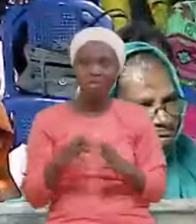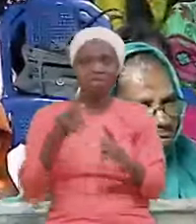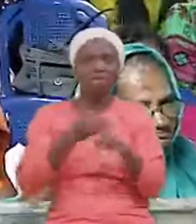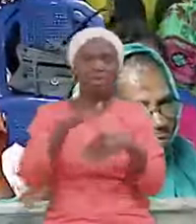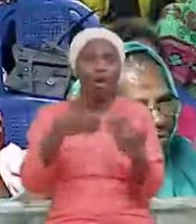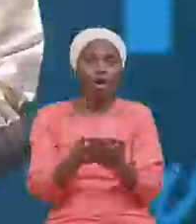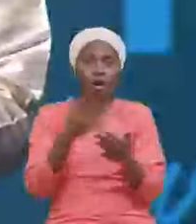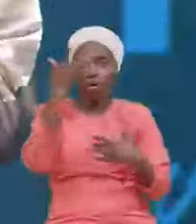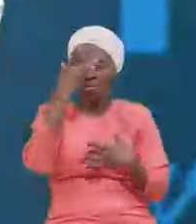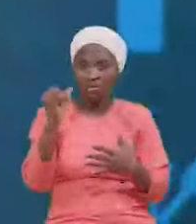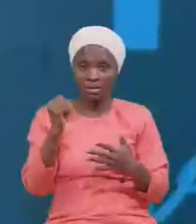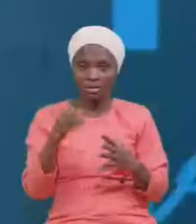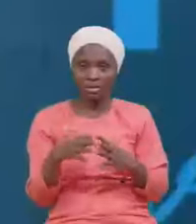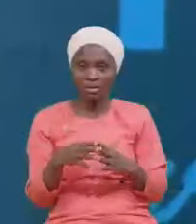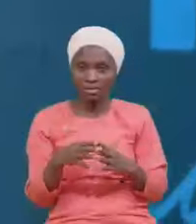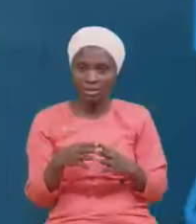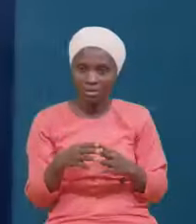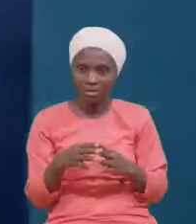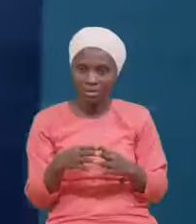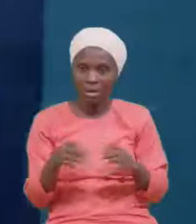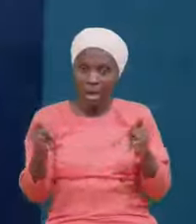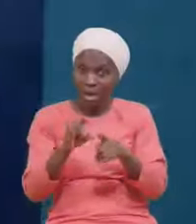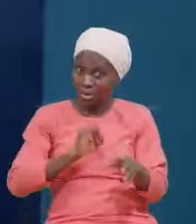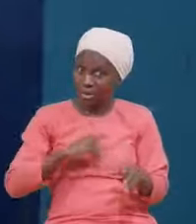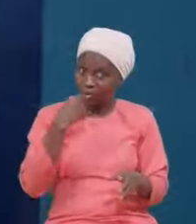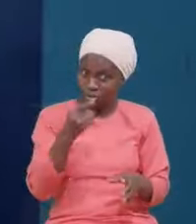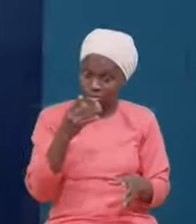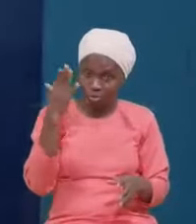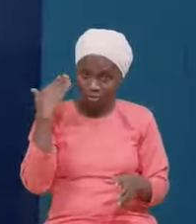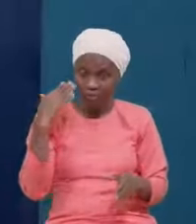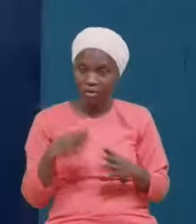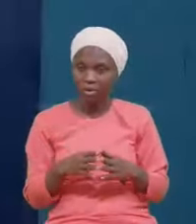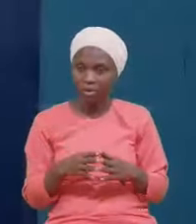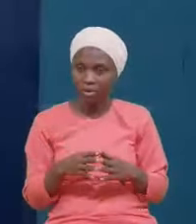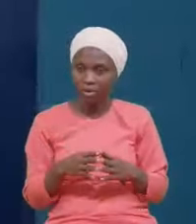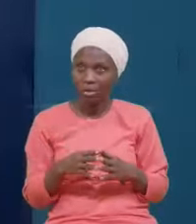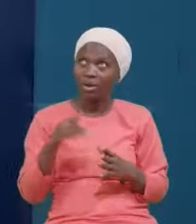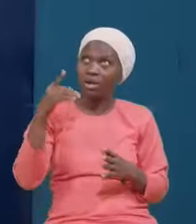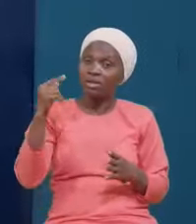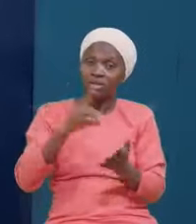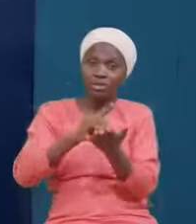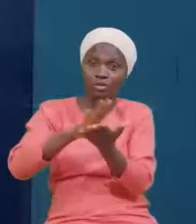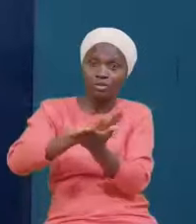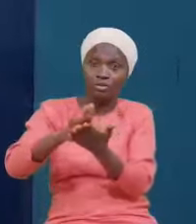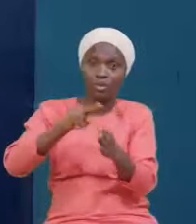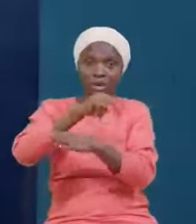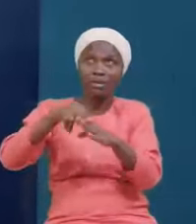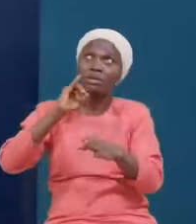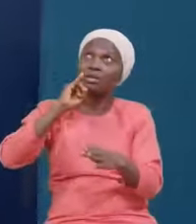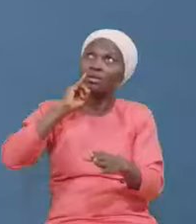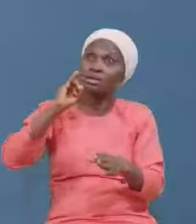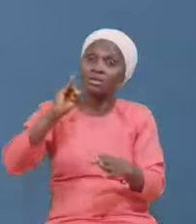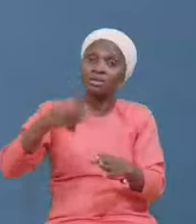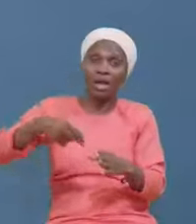సిక్నెసెస్. సకల రోగముల నుండి. As I told you. నేను మీకు చెప్పినట్లుగానే. The supernatural is higher than